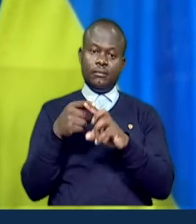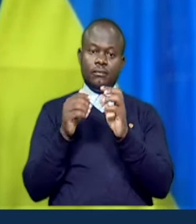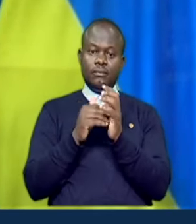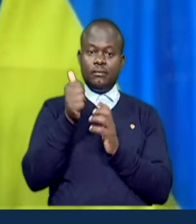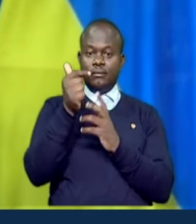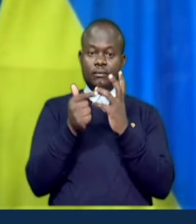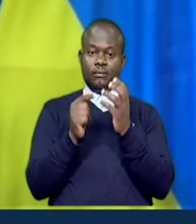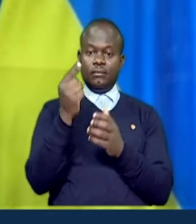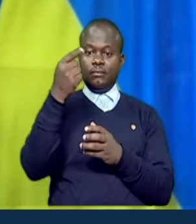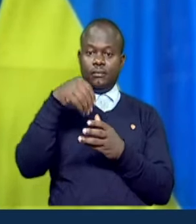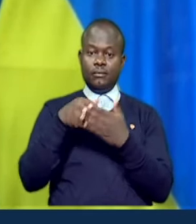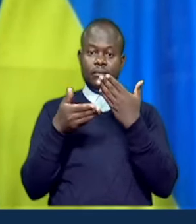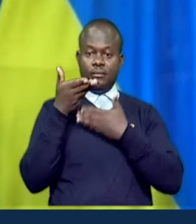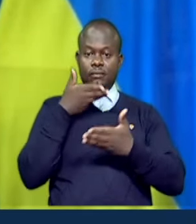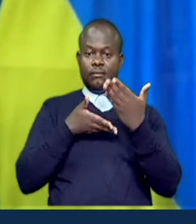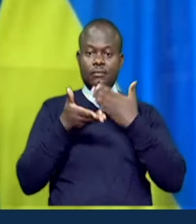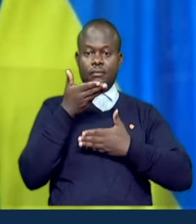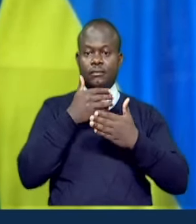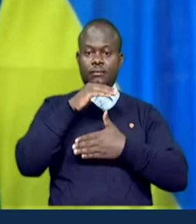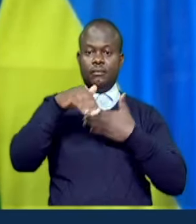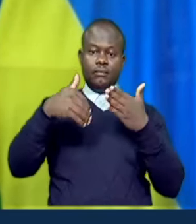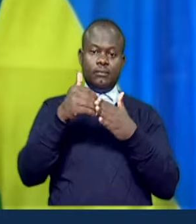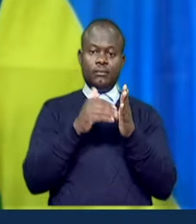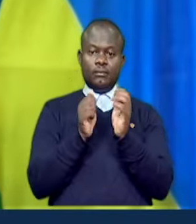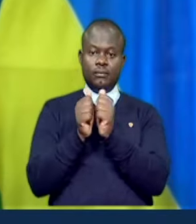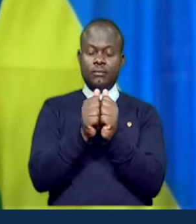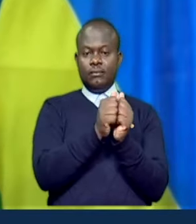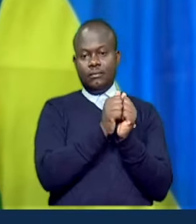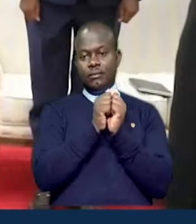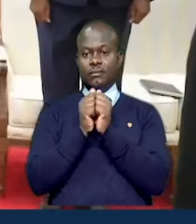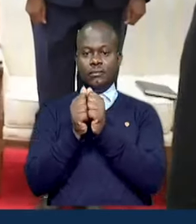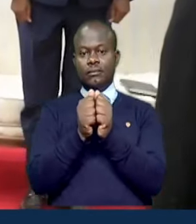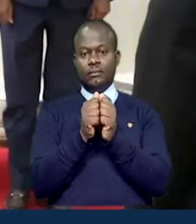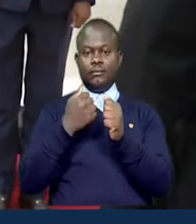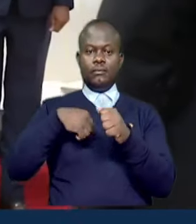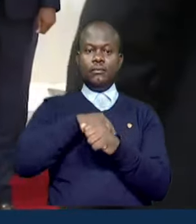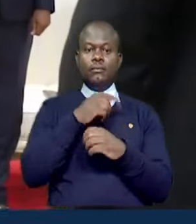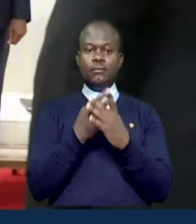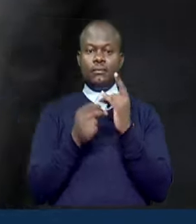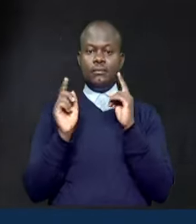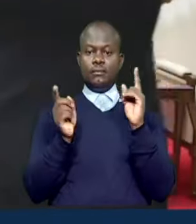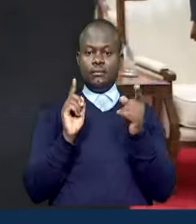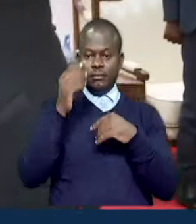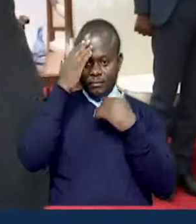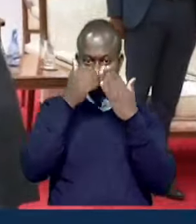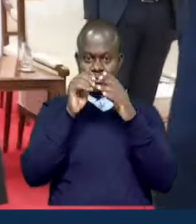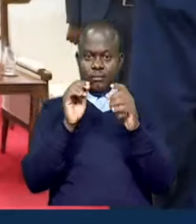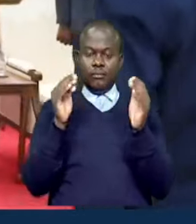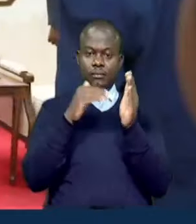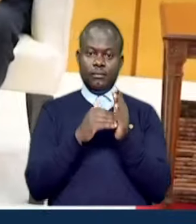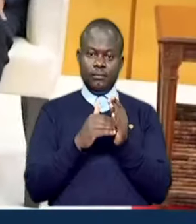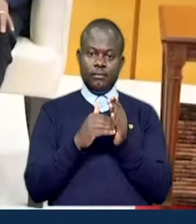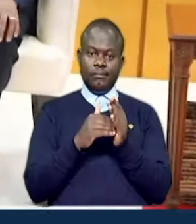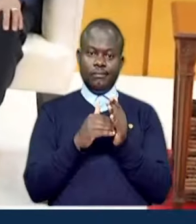ni bimwe mu byo baganiriye mu bijyanye n'umutekano w'akarere impande zombi. Kuko buriya nanone